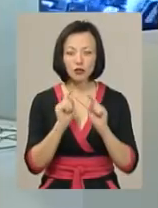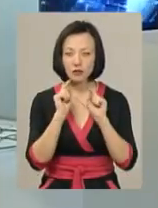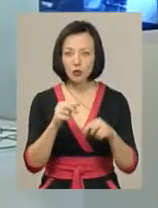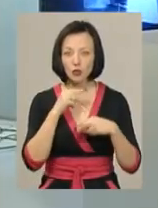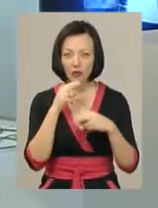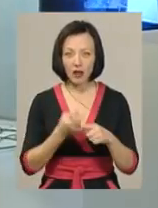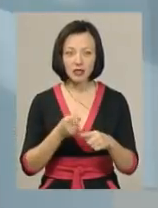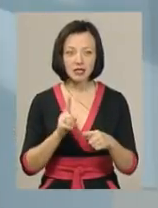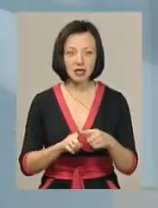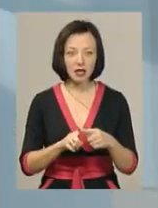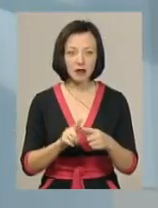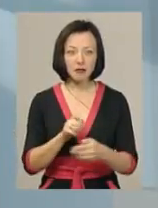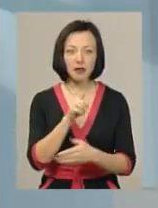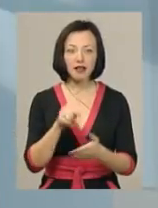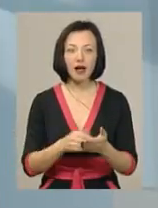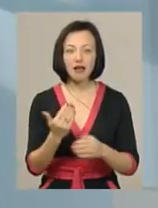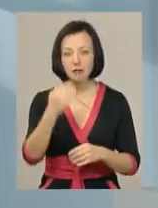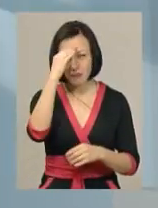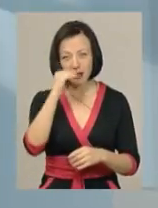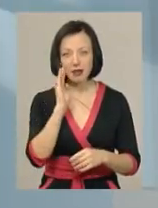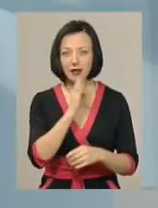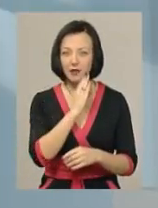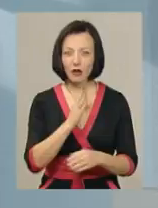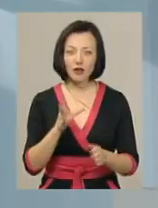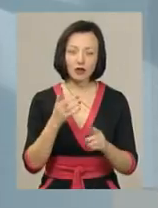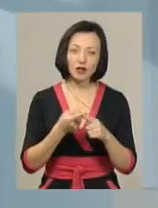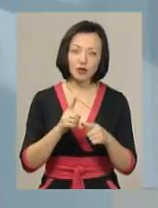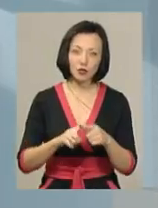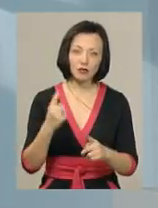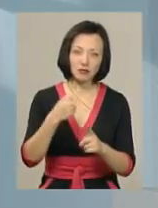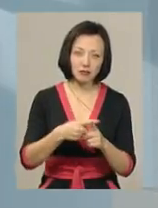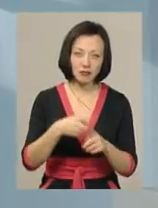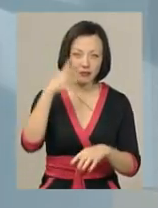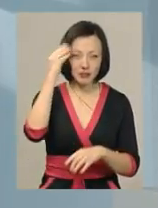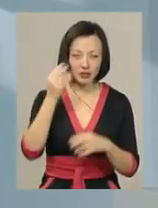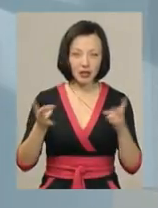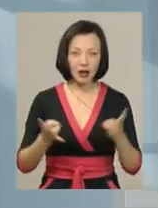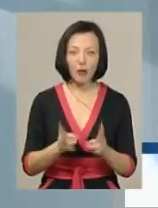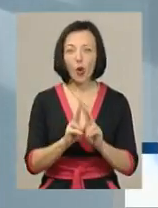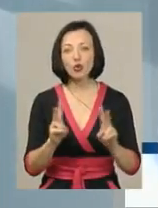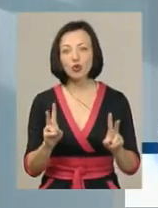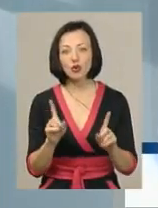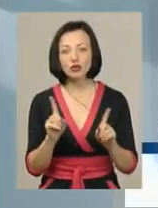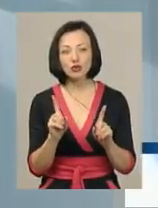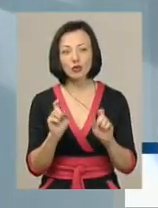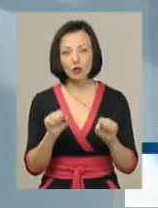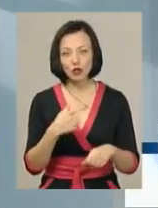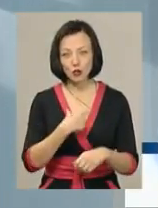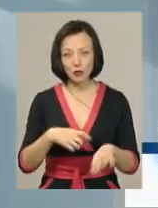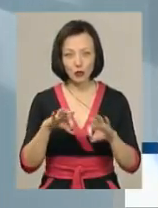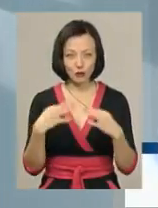увагу це в першу чергу питання батьків так і тут включається питання хто що собі може